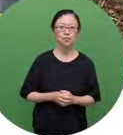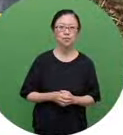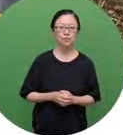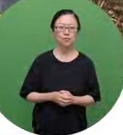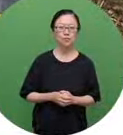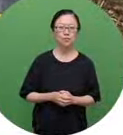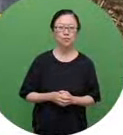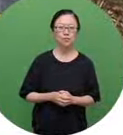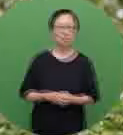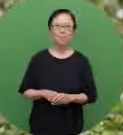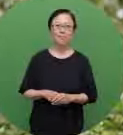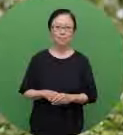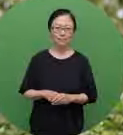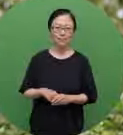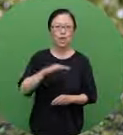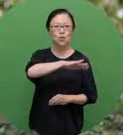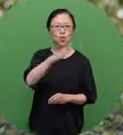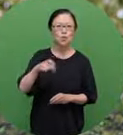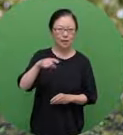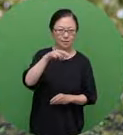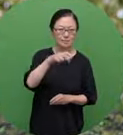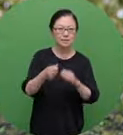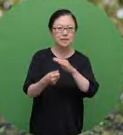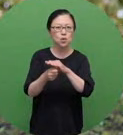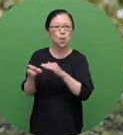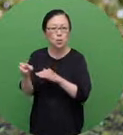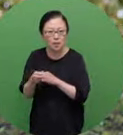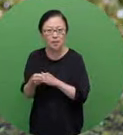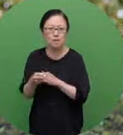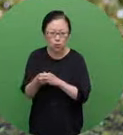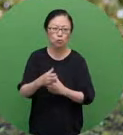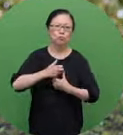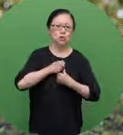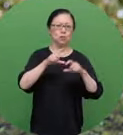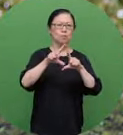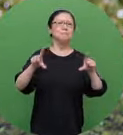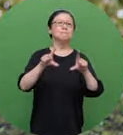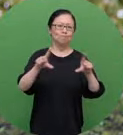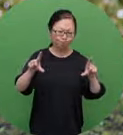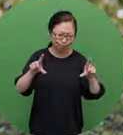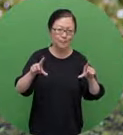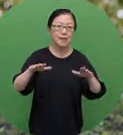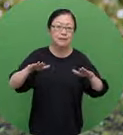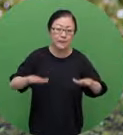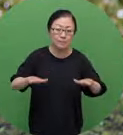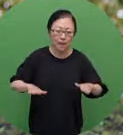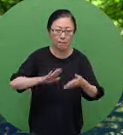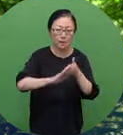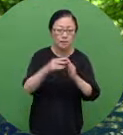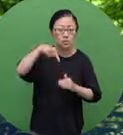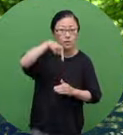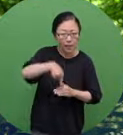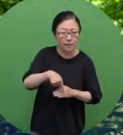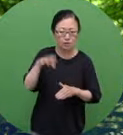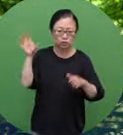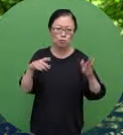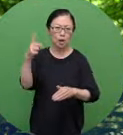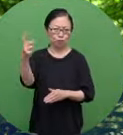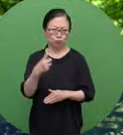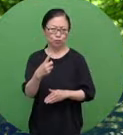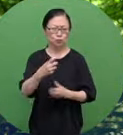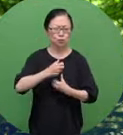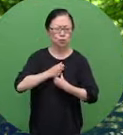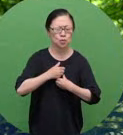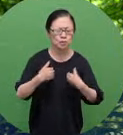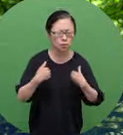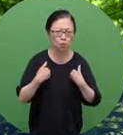重要になります。はい、 登山やキノコ採りなどで山に入る場合だけでなく、普段の生活でも熊